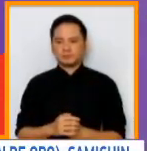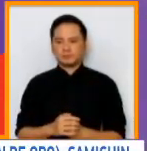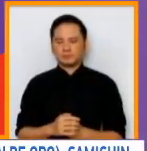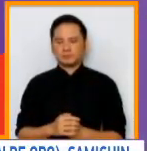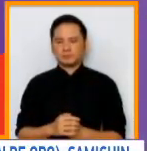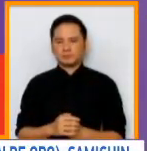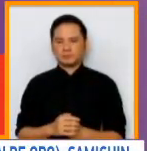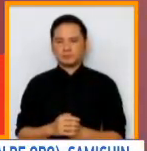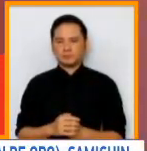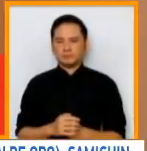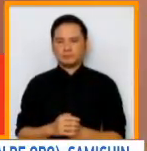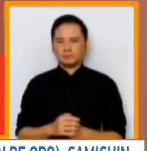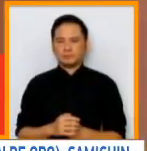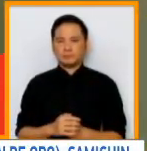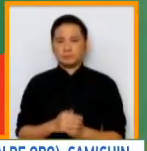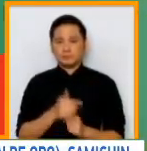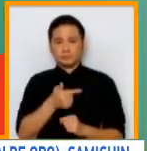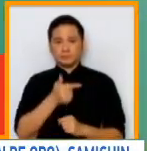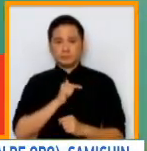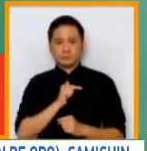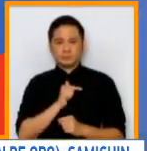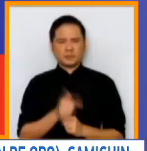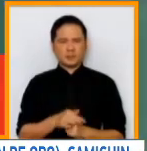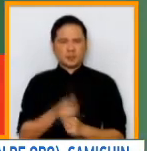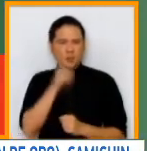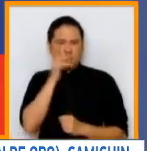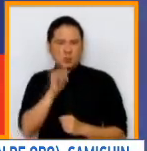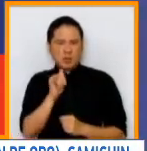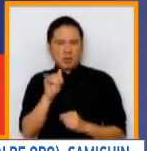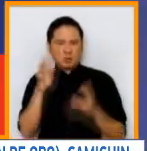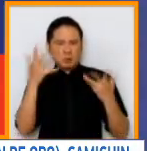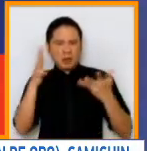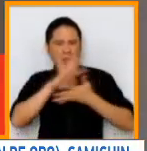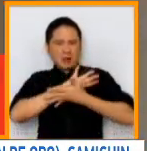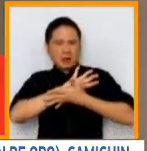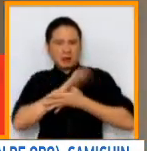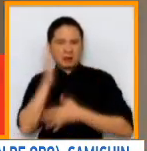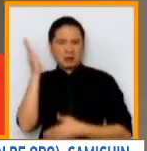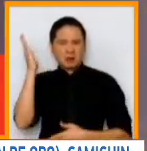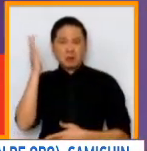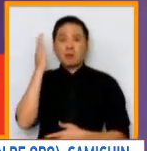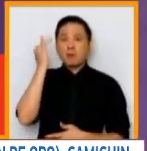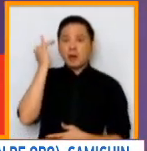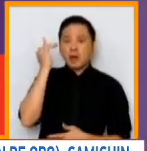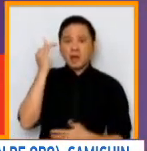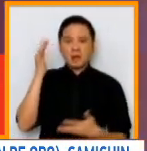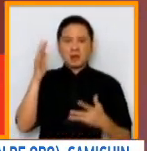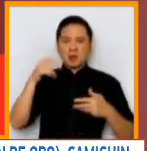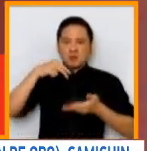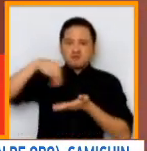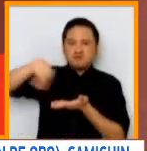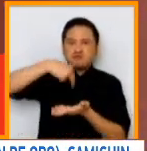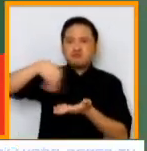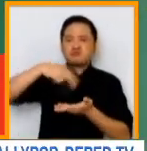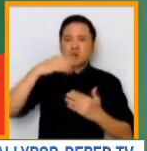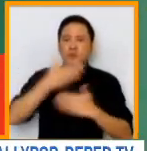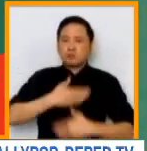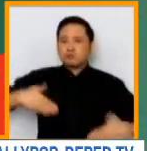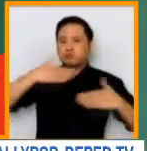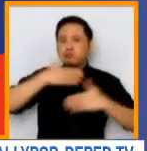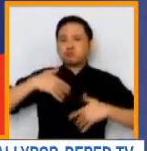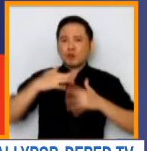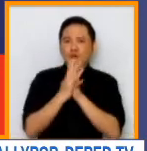Sinong mag-aakalang merong pandemya kung ganito ang makikita? Mga nagsasayawan at nagkakasiyahan na walang suot na face